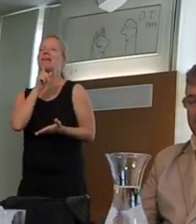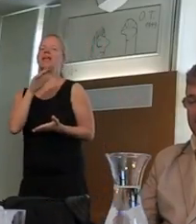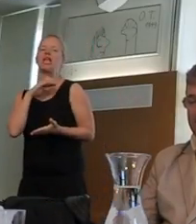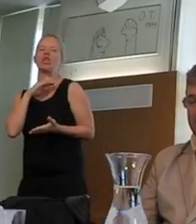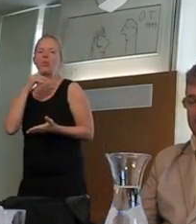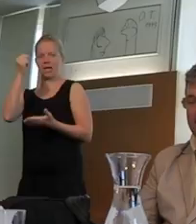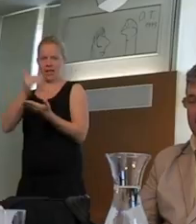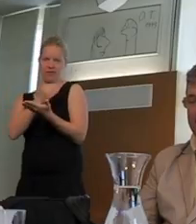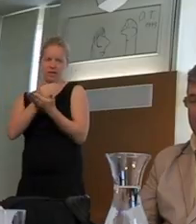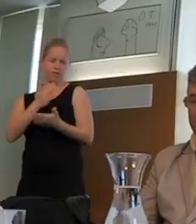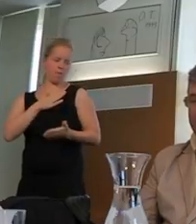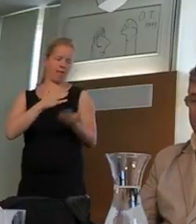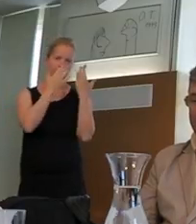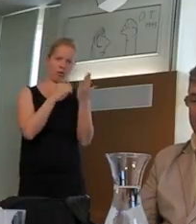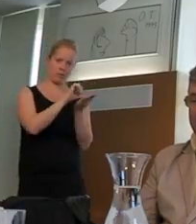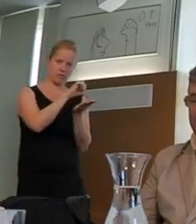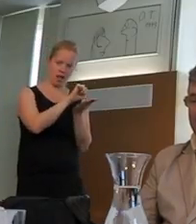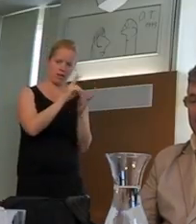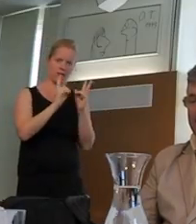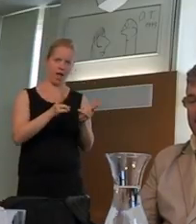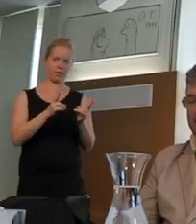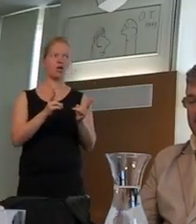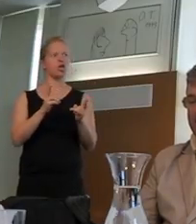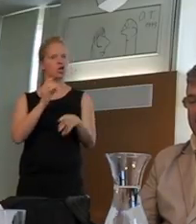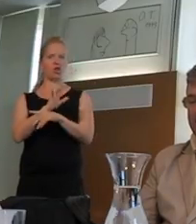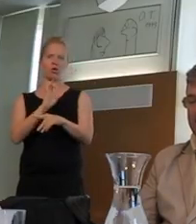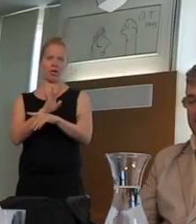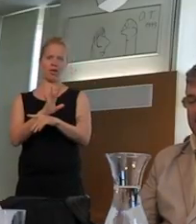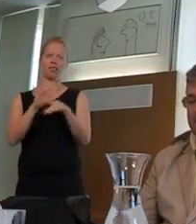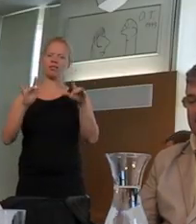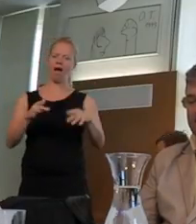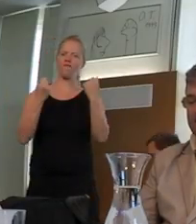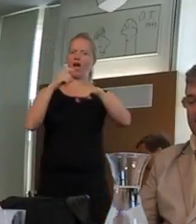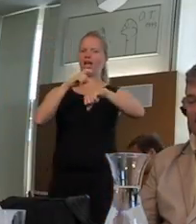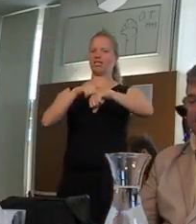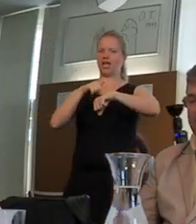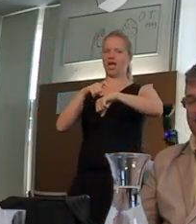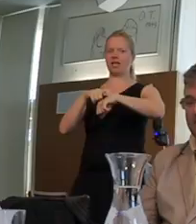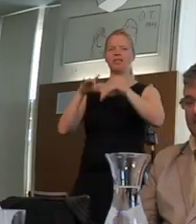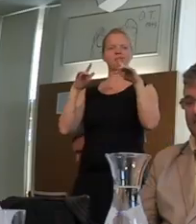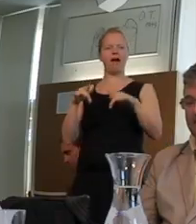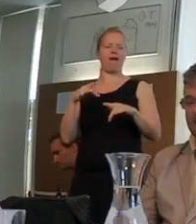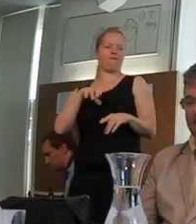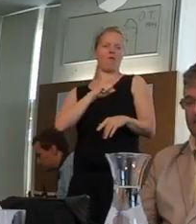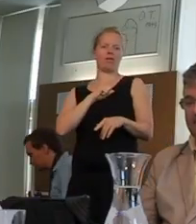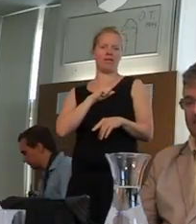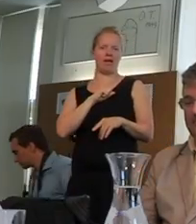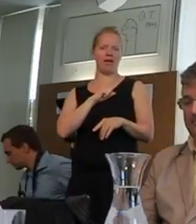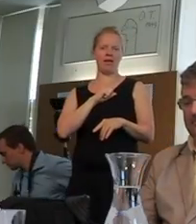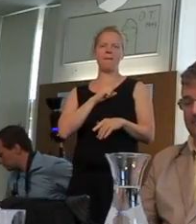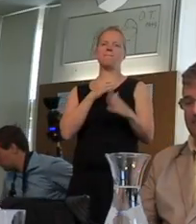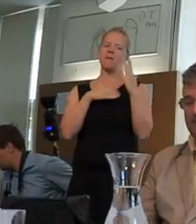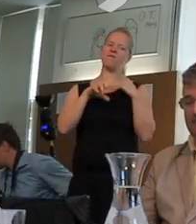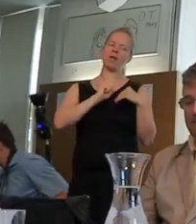meine Rechnungen zu bezahlen, bin damit mehr als glücklich. Ich habe Freizeit, ich bin privilegierter als die meisten nicht behinderten